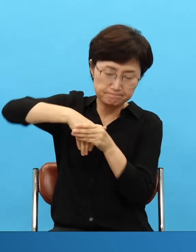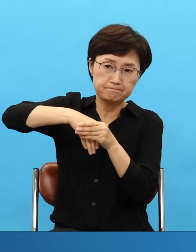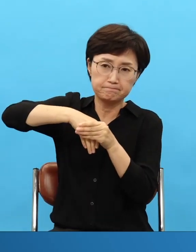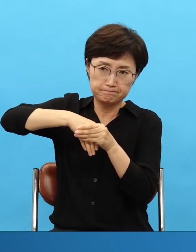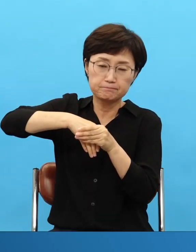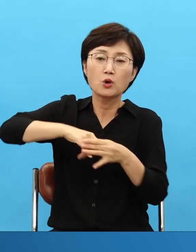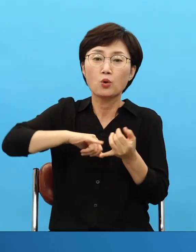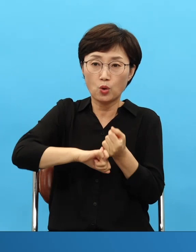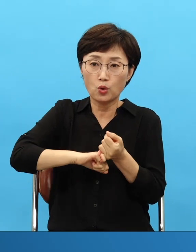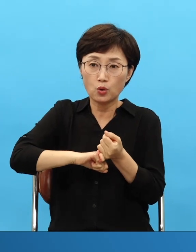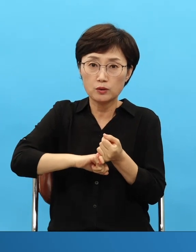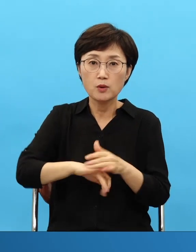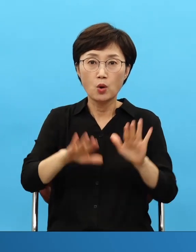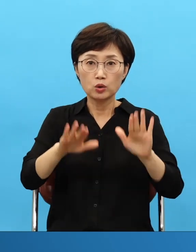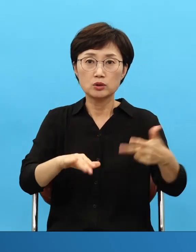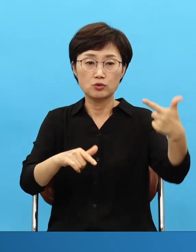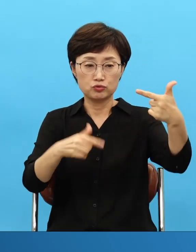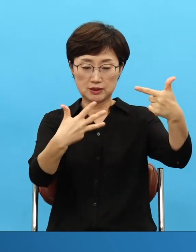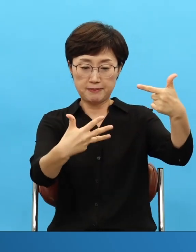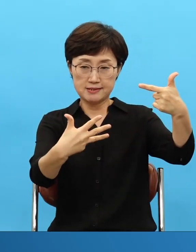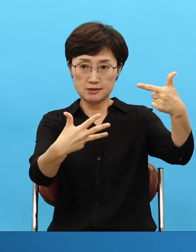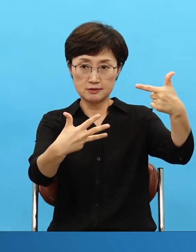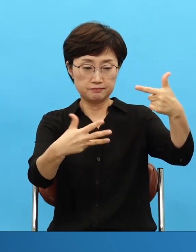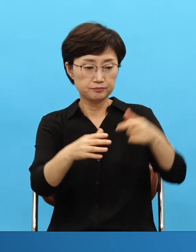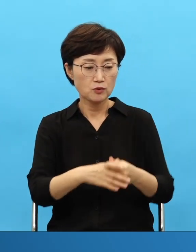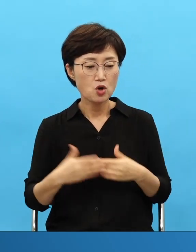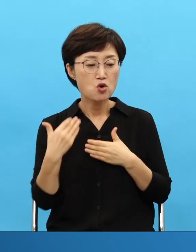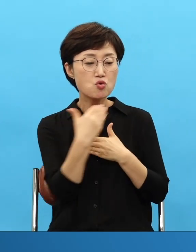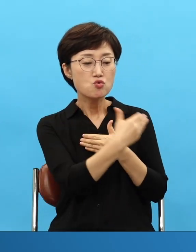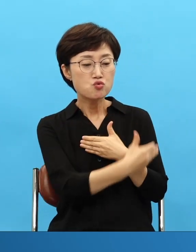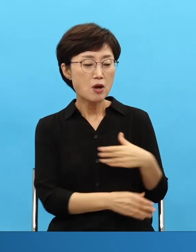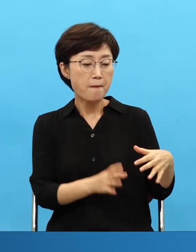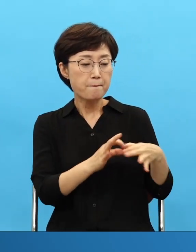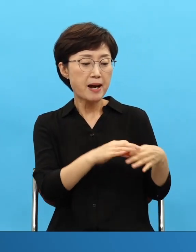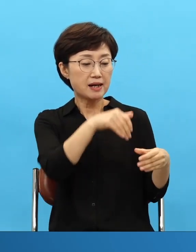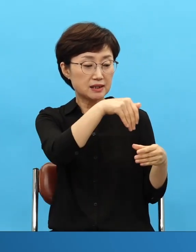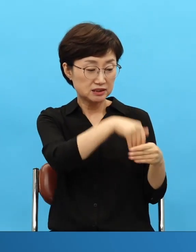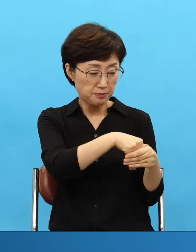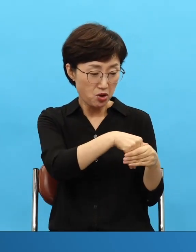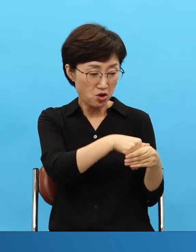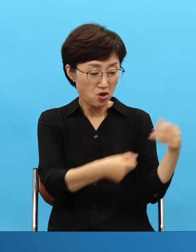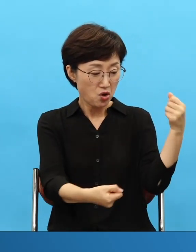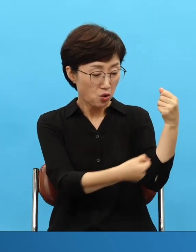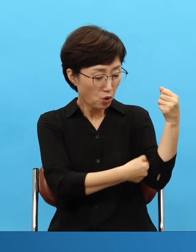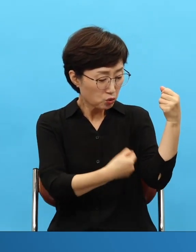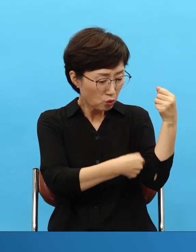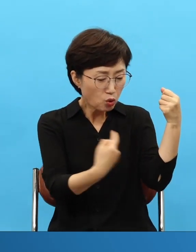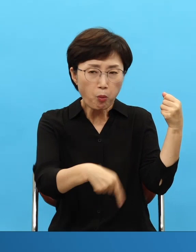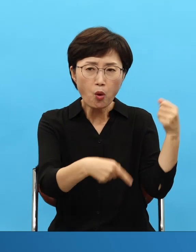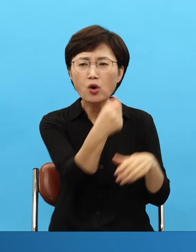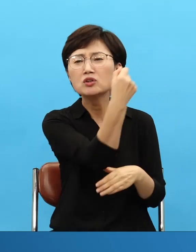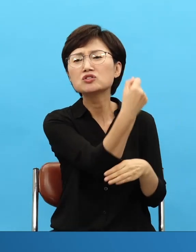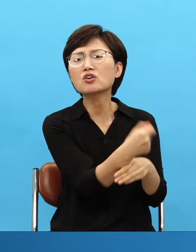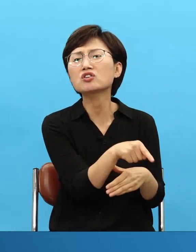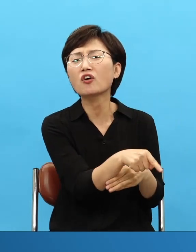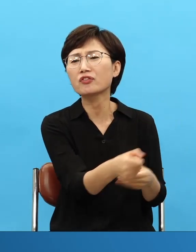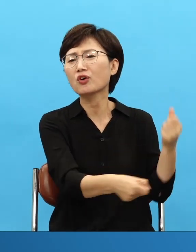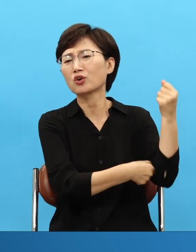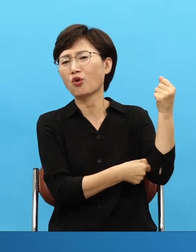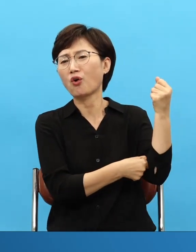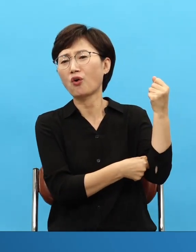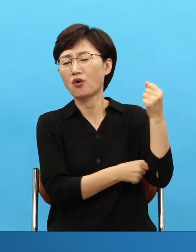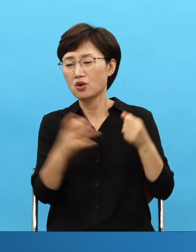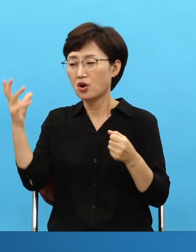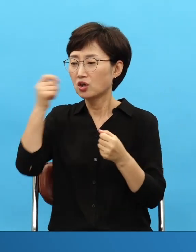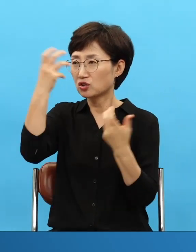says, 육체를 따라 심는 자는 썩은 것을 거둘 것이요 For the one who sows to his own flesh will from the flesh reap 성령을 corruption.